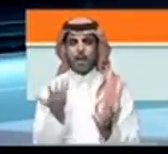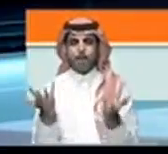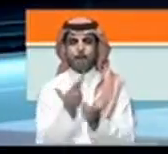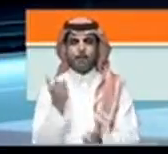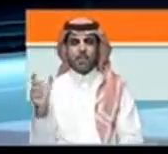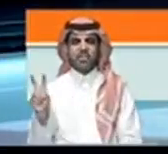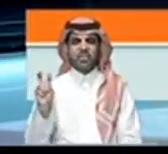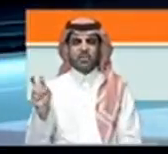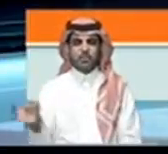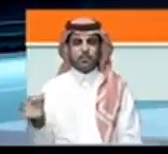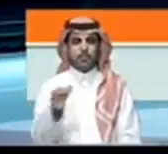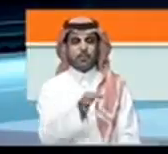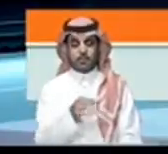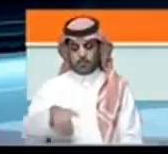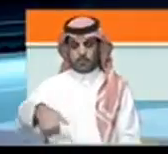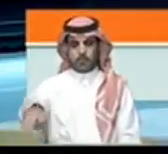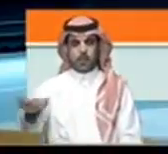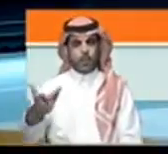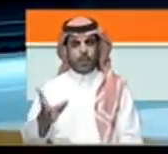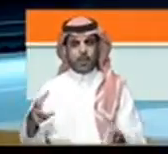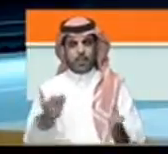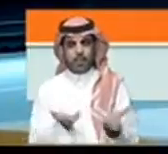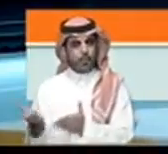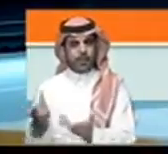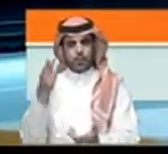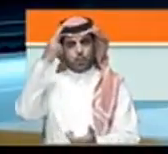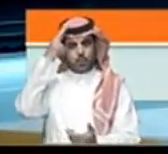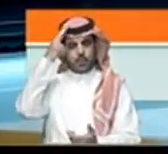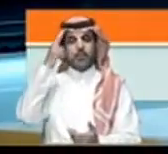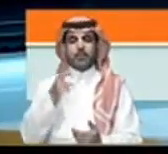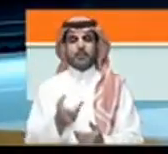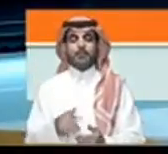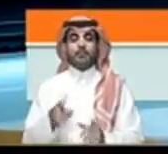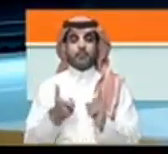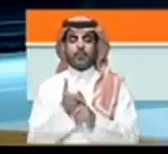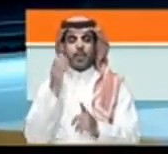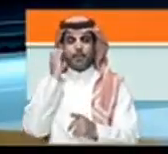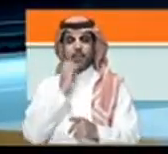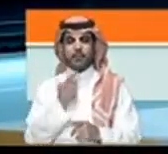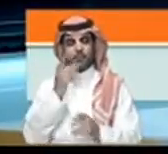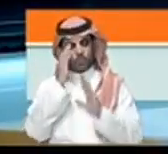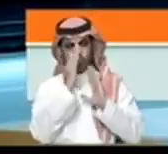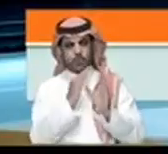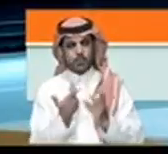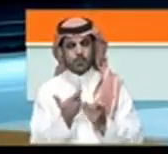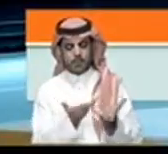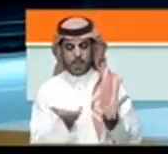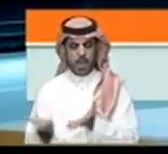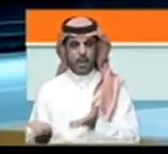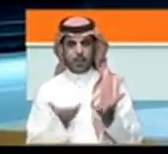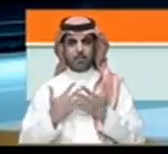التي ستستضيفها المملكه وقد اعرب سمو ولي العهد عن شكره لدولته على حفاوه الاستقبال